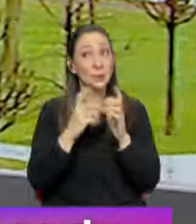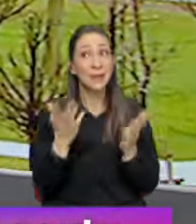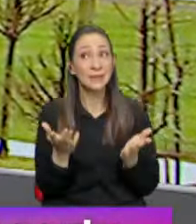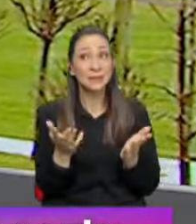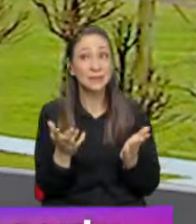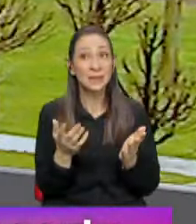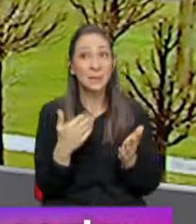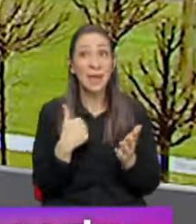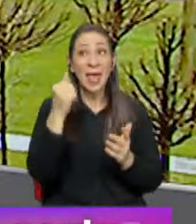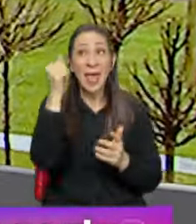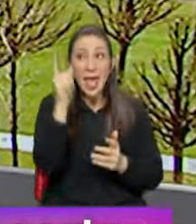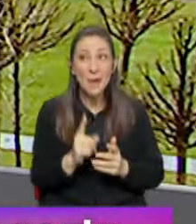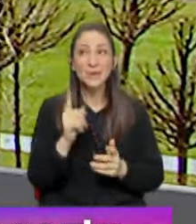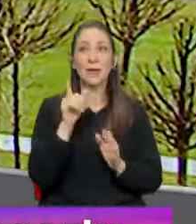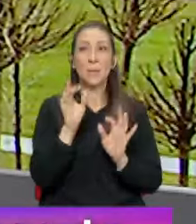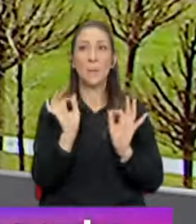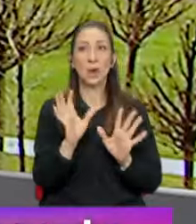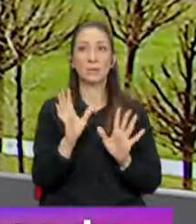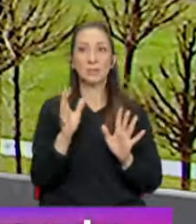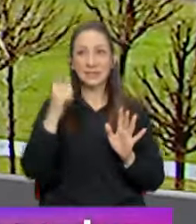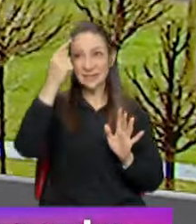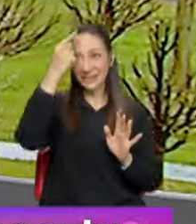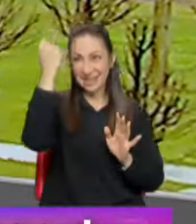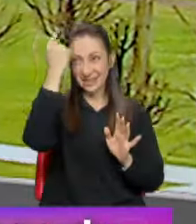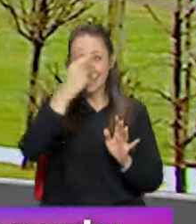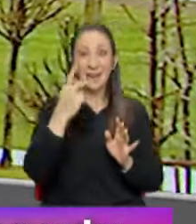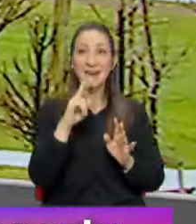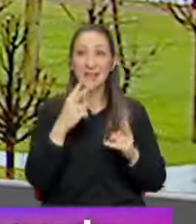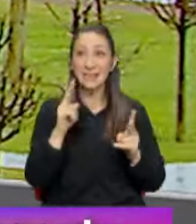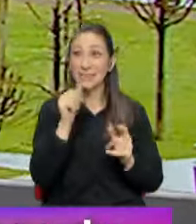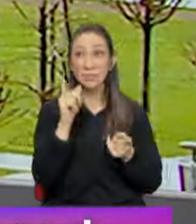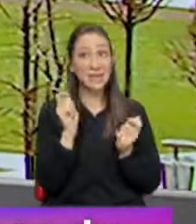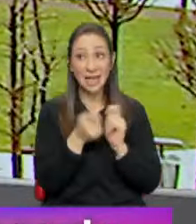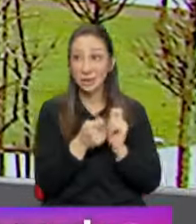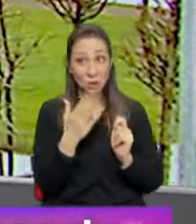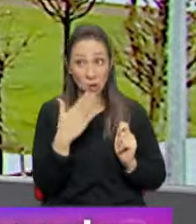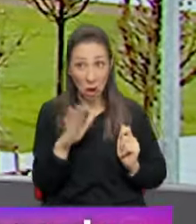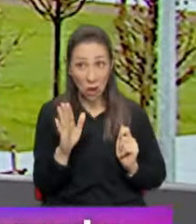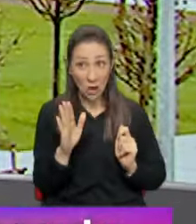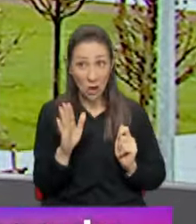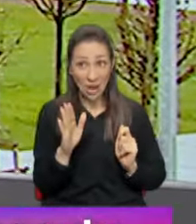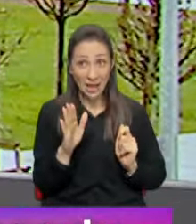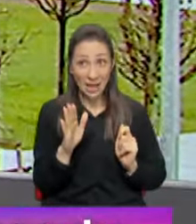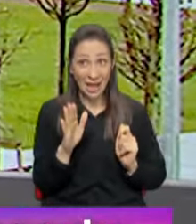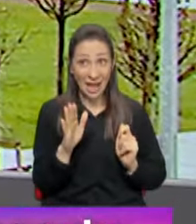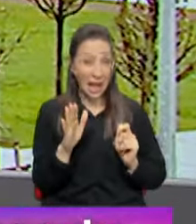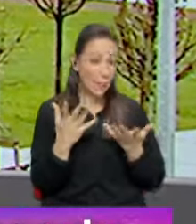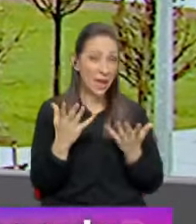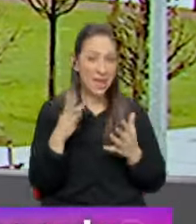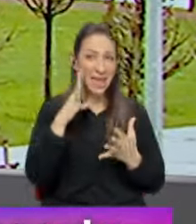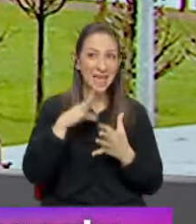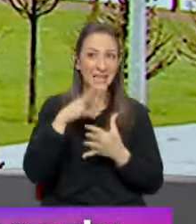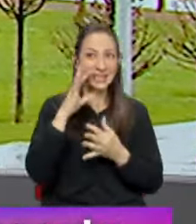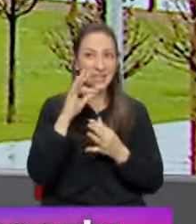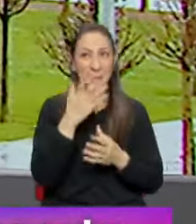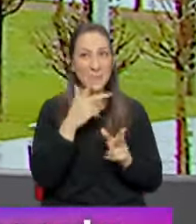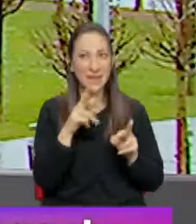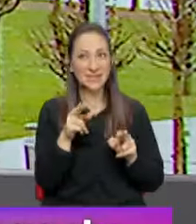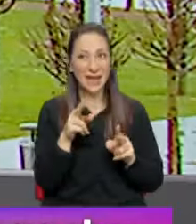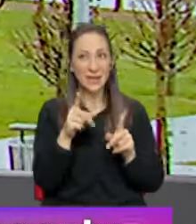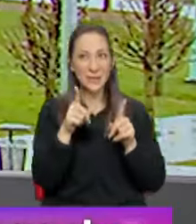ben en başından beri böyleyim. Saçlarımda da renginde de hiçbir değişiklik yok. Ama insan insana da